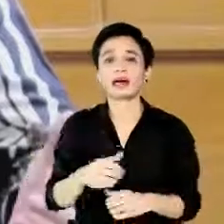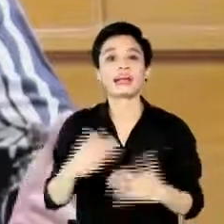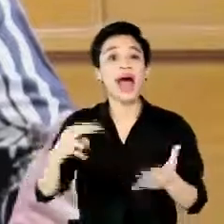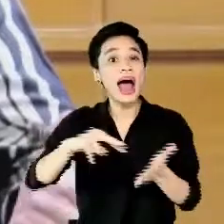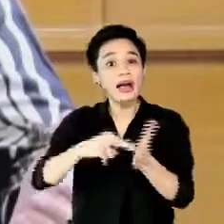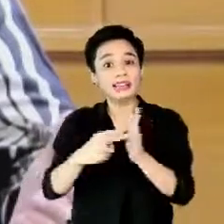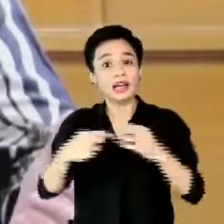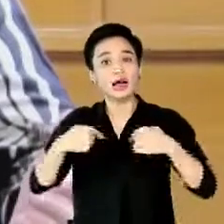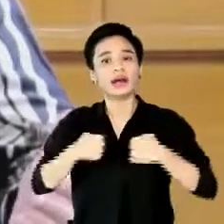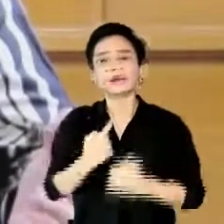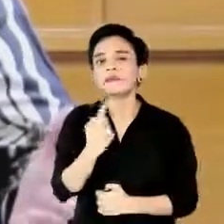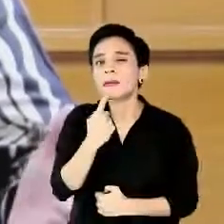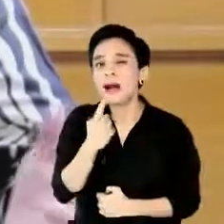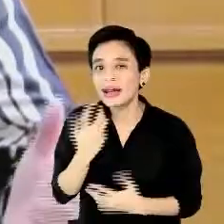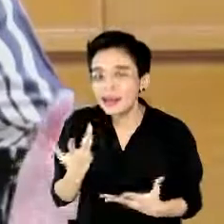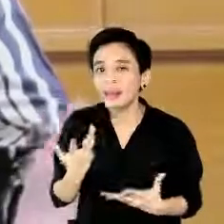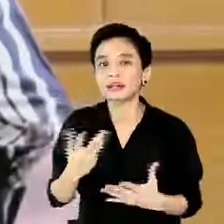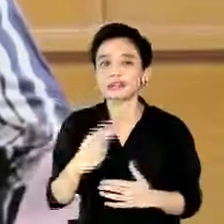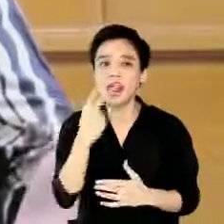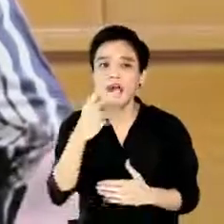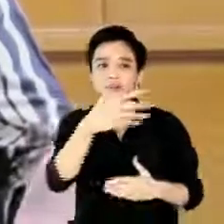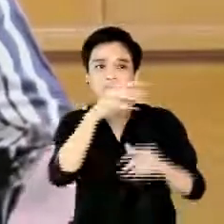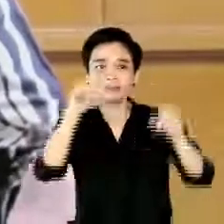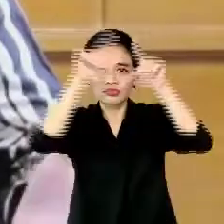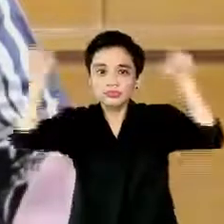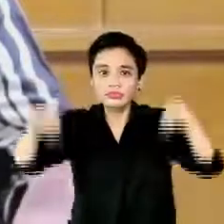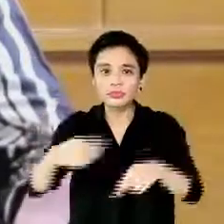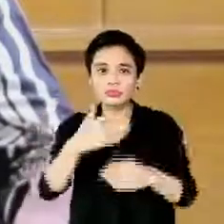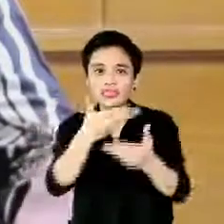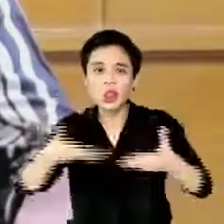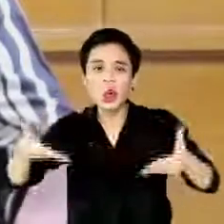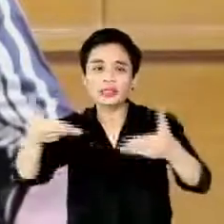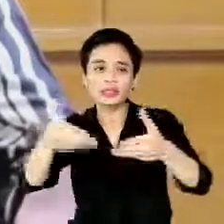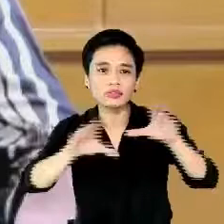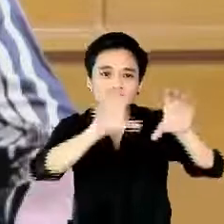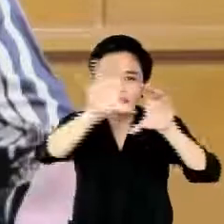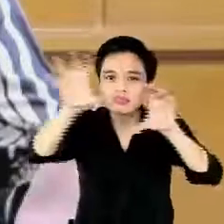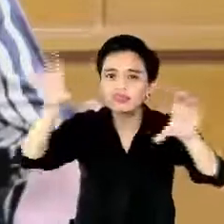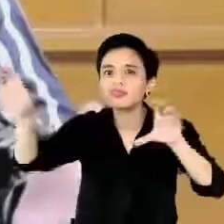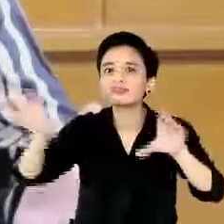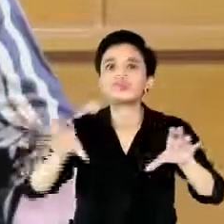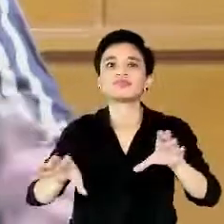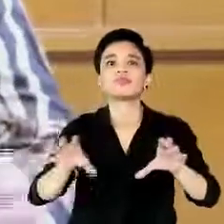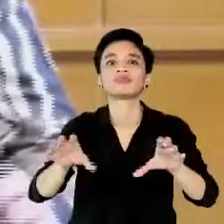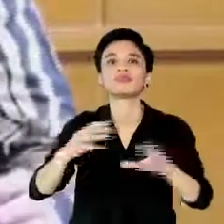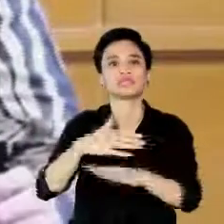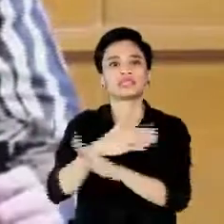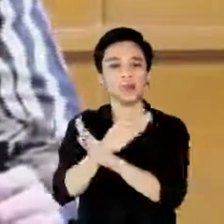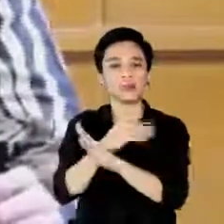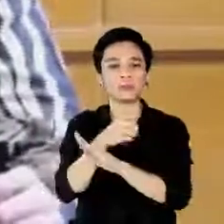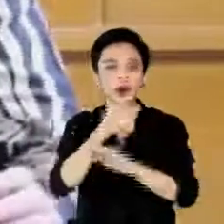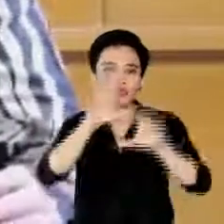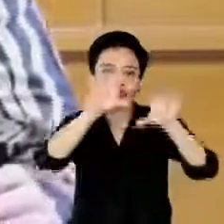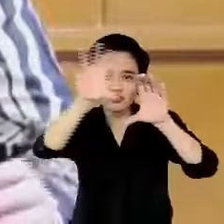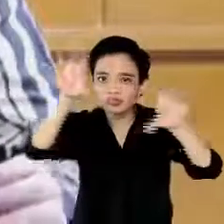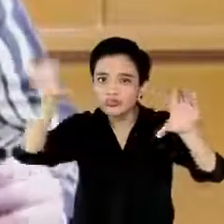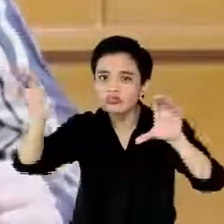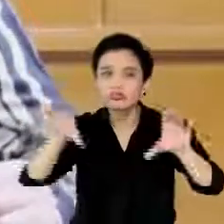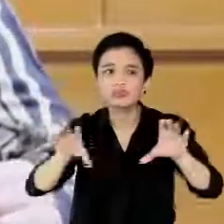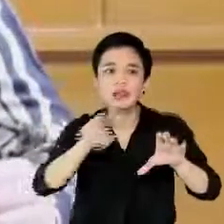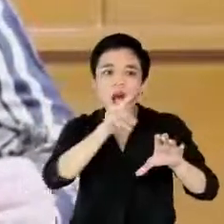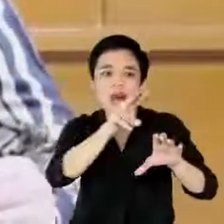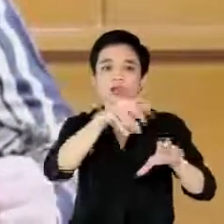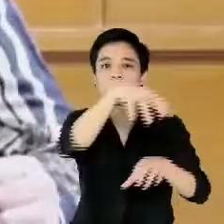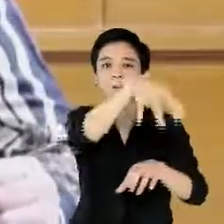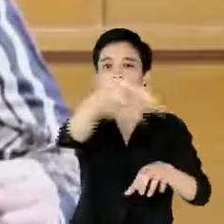memetakan secara keseluruhan misalnya bornya di batuan persen gitu di Jawa Timur tapi kita petakan juga secara